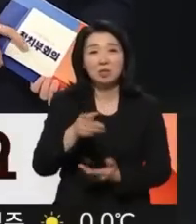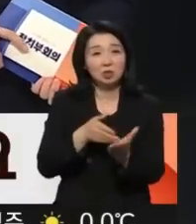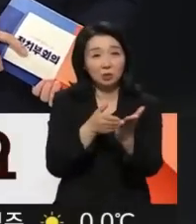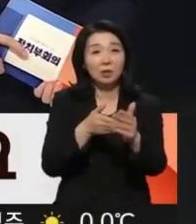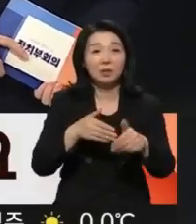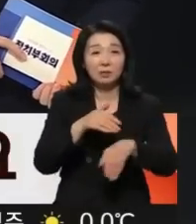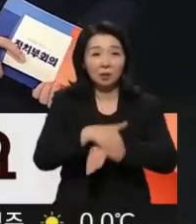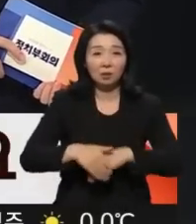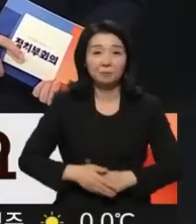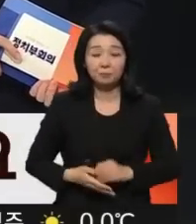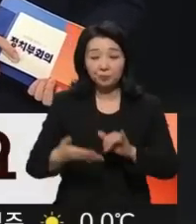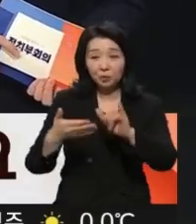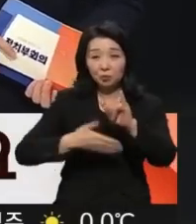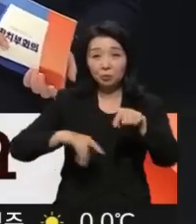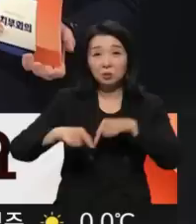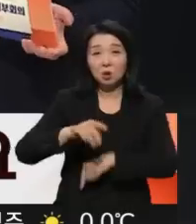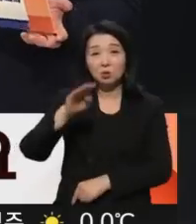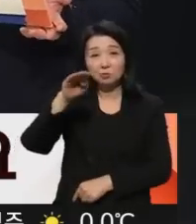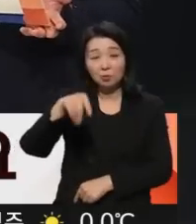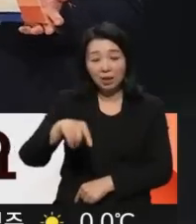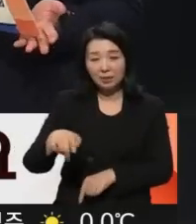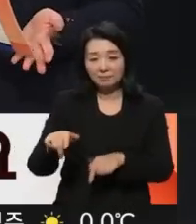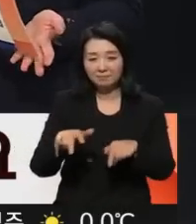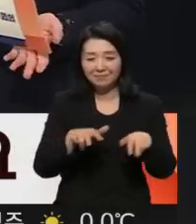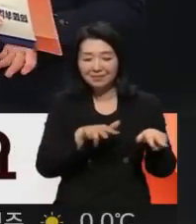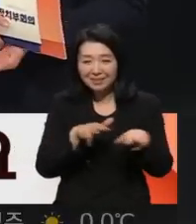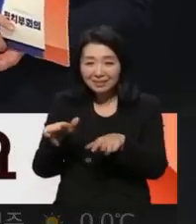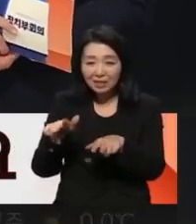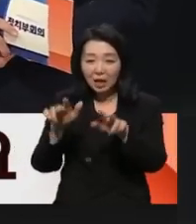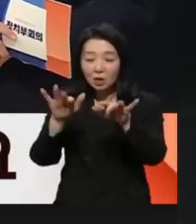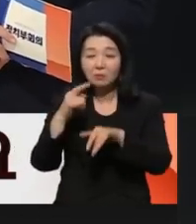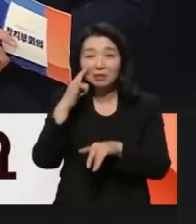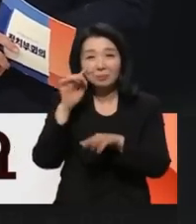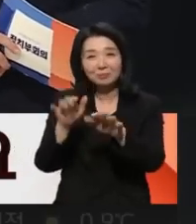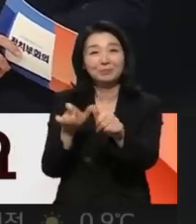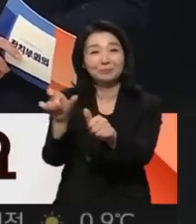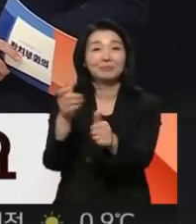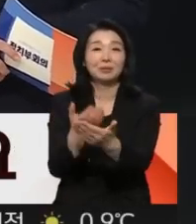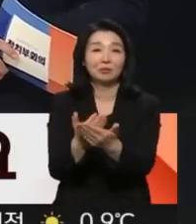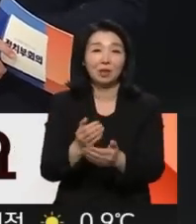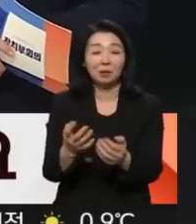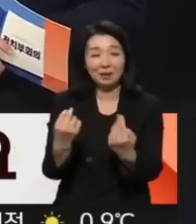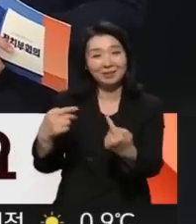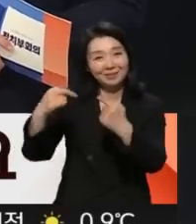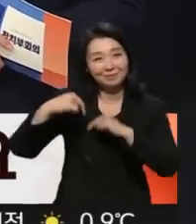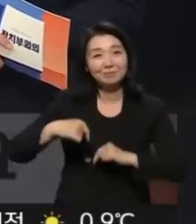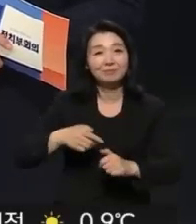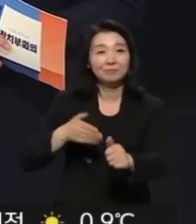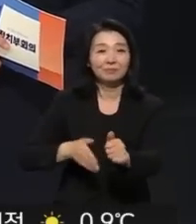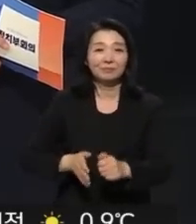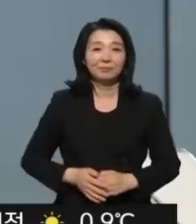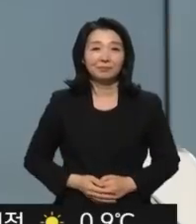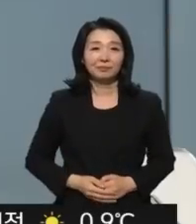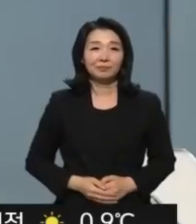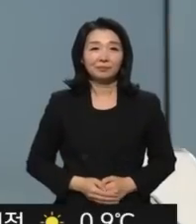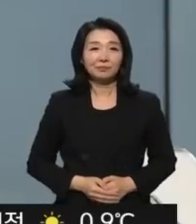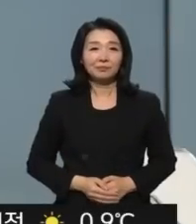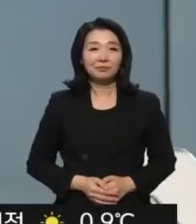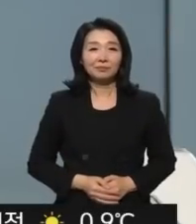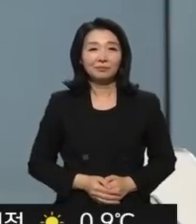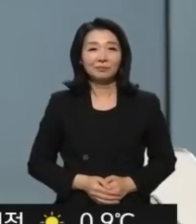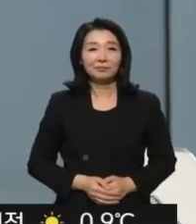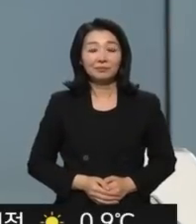예정입니다. 유튜브에 정치부회의 실시간을 검색하시고 댓글 보내시면 되는데요. 많은 참여 부탁드리겠습니다.